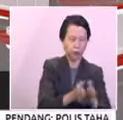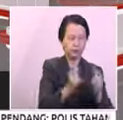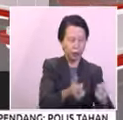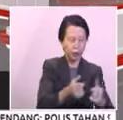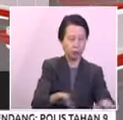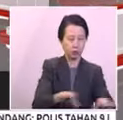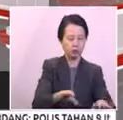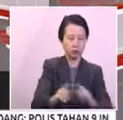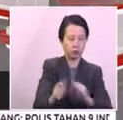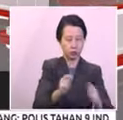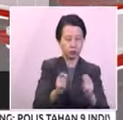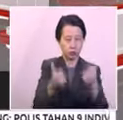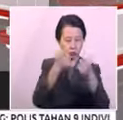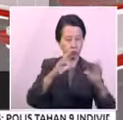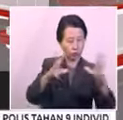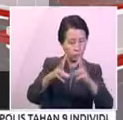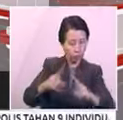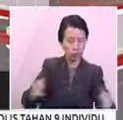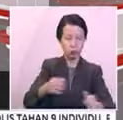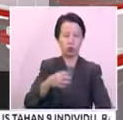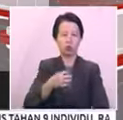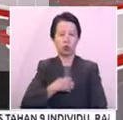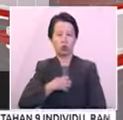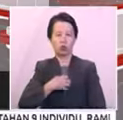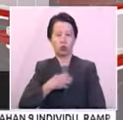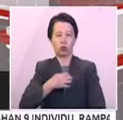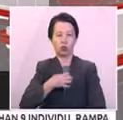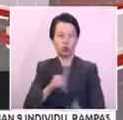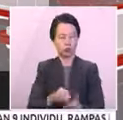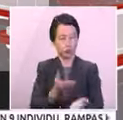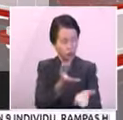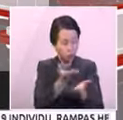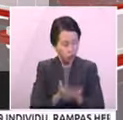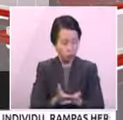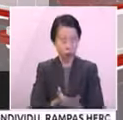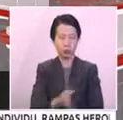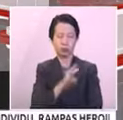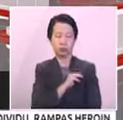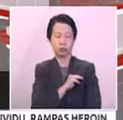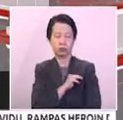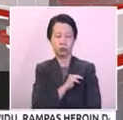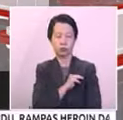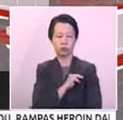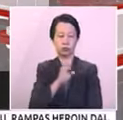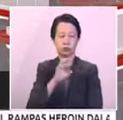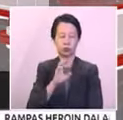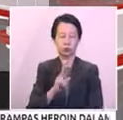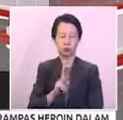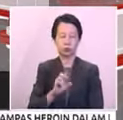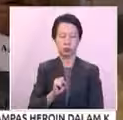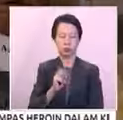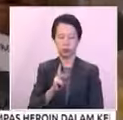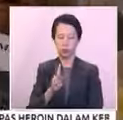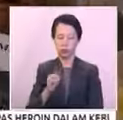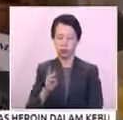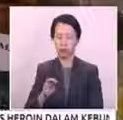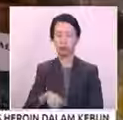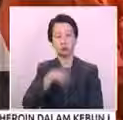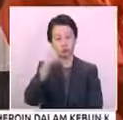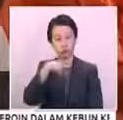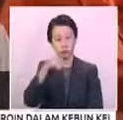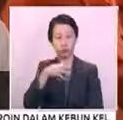mengambil tindakan segera bagi mengatasi aduan dikemukakan. Menteri Komunikasi dan Multimedia Gobin Sindio